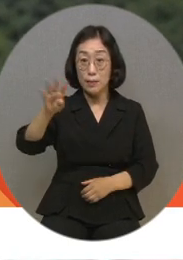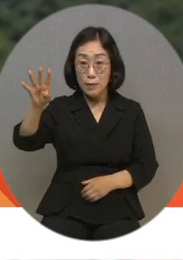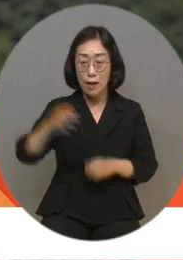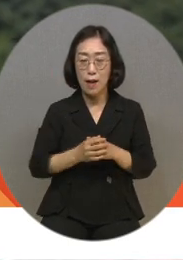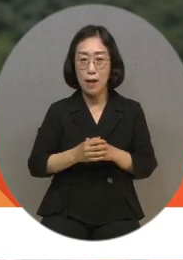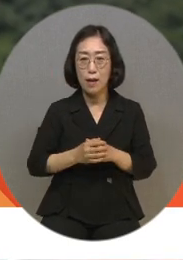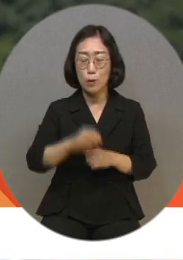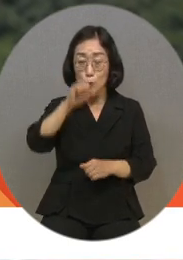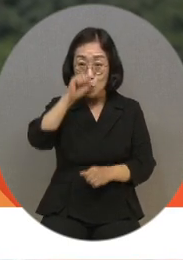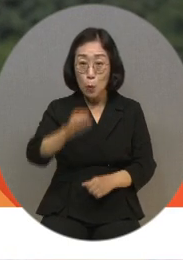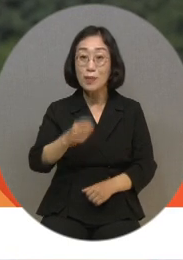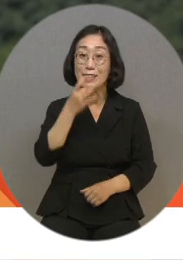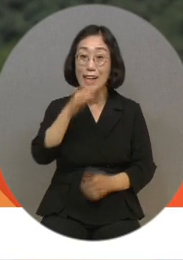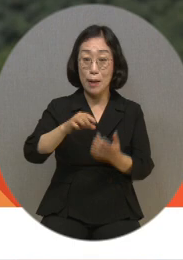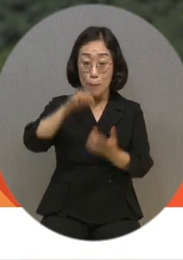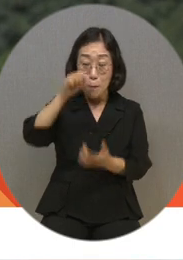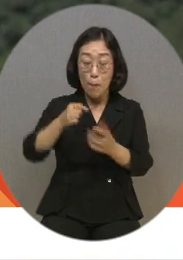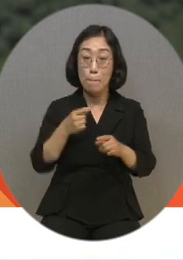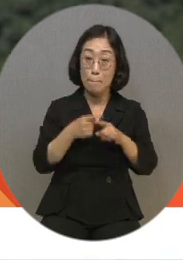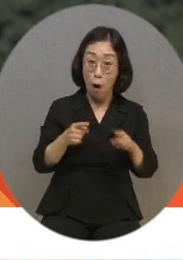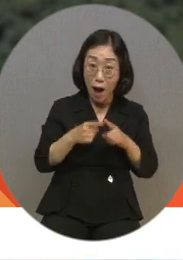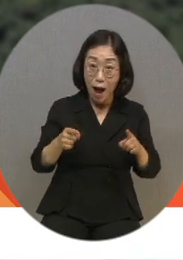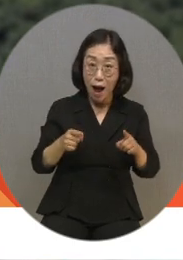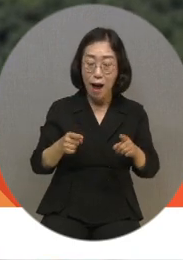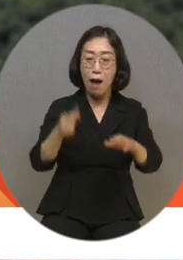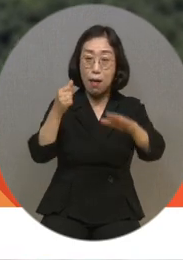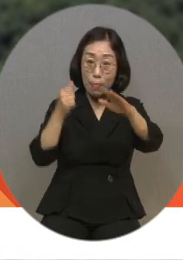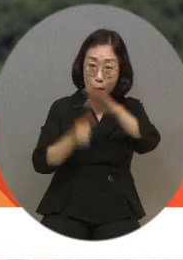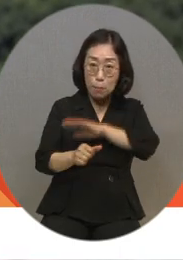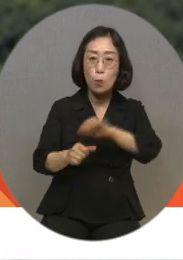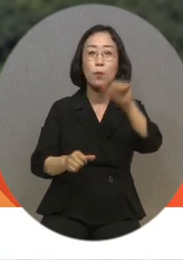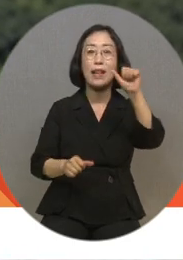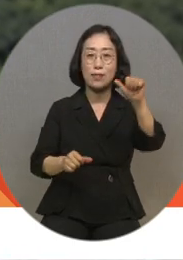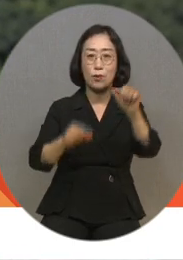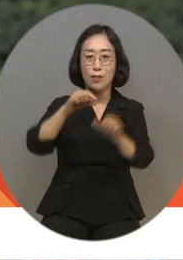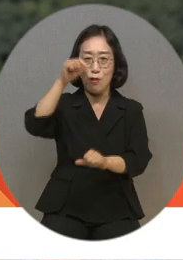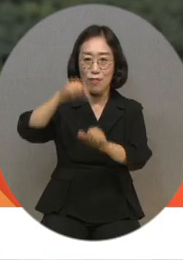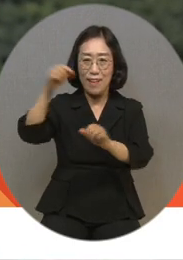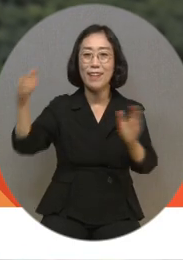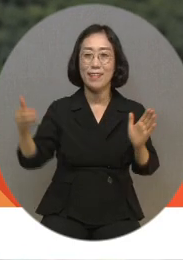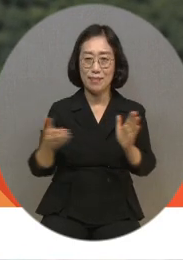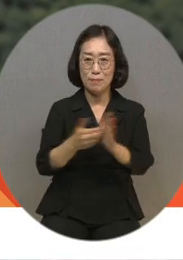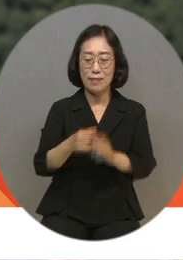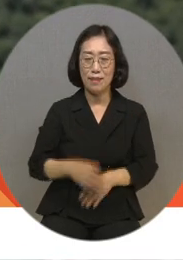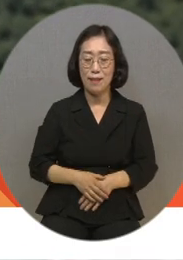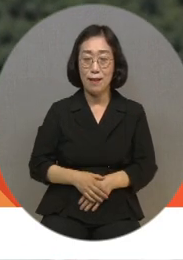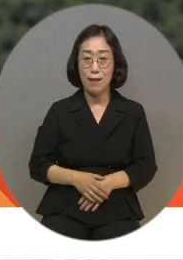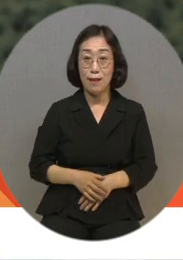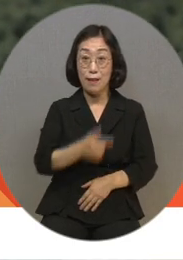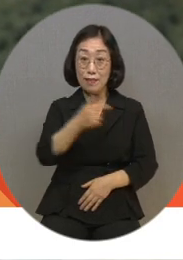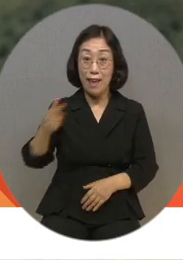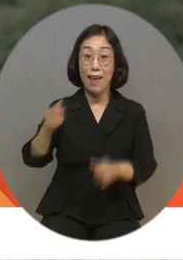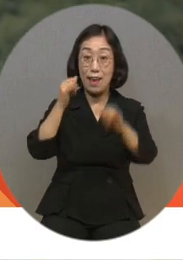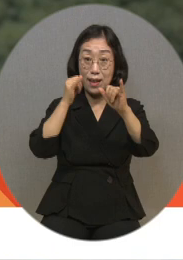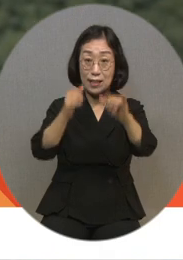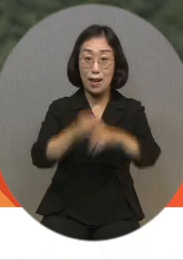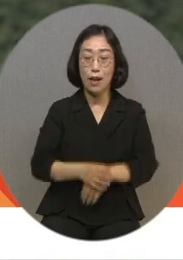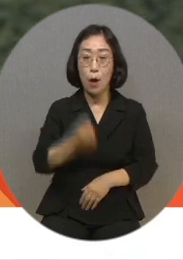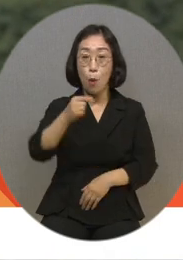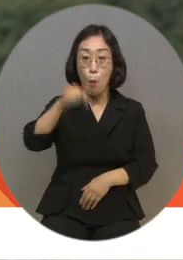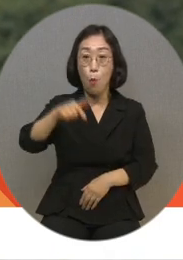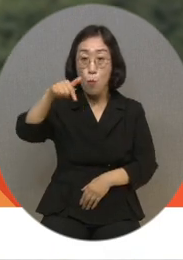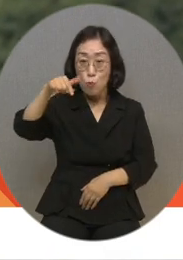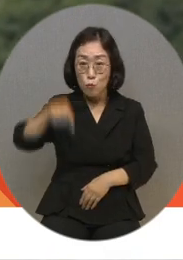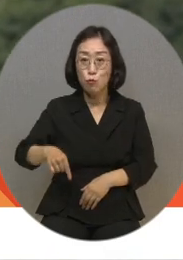브랜드 살 평가를 거쳐 전북 대표 브랜드 살 대미를 선정했습니다 영예의 대상은 군산 옥구 농협배